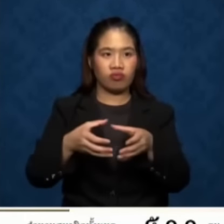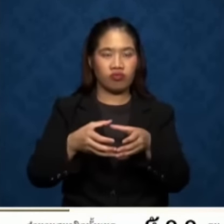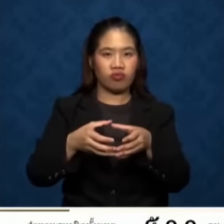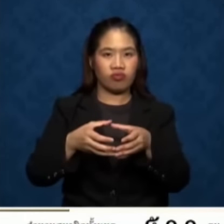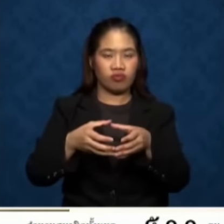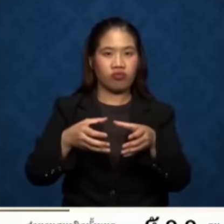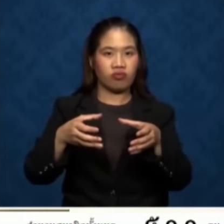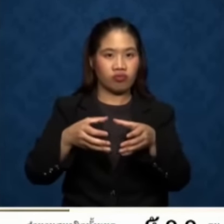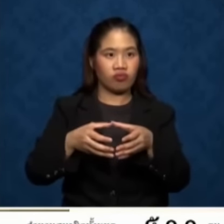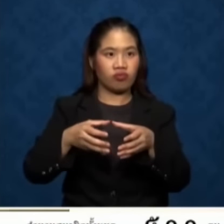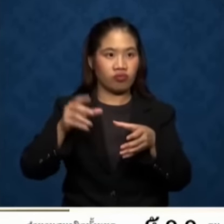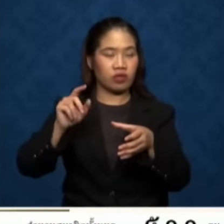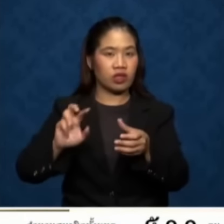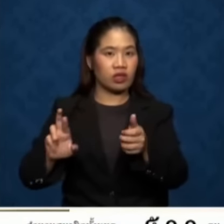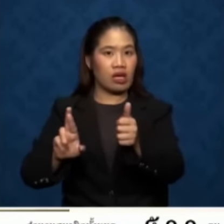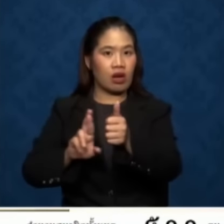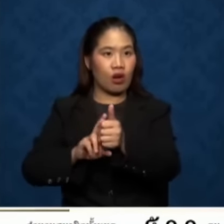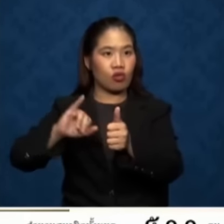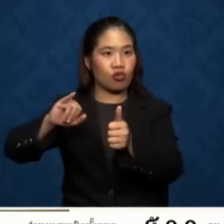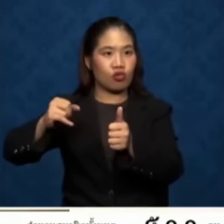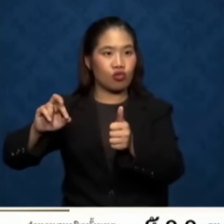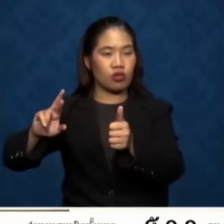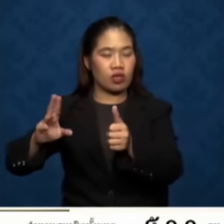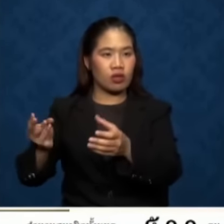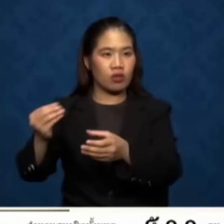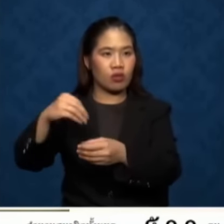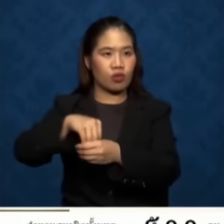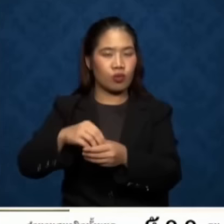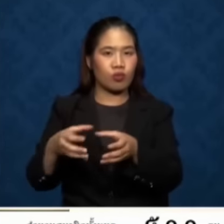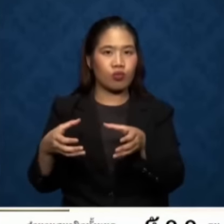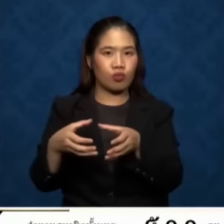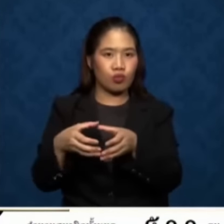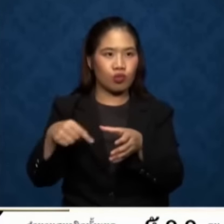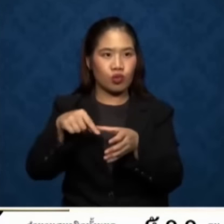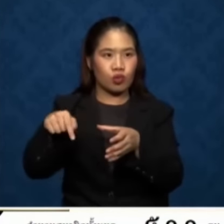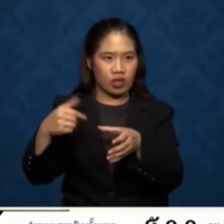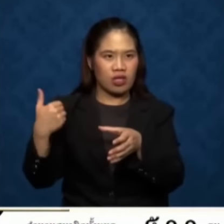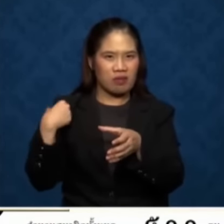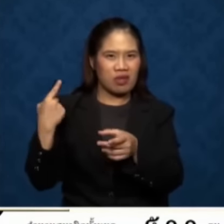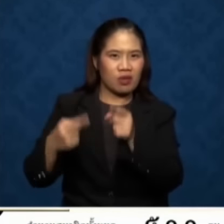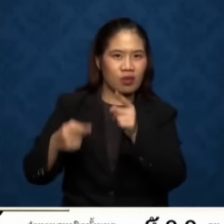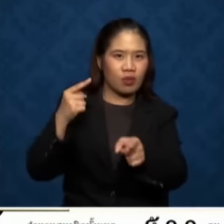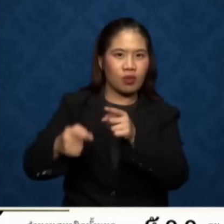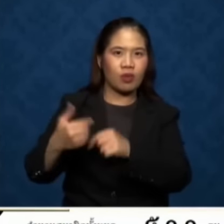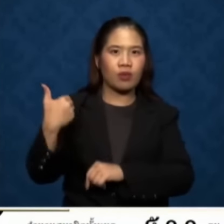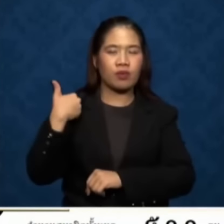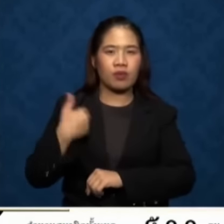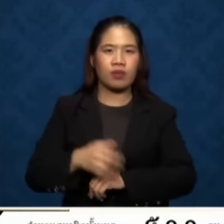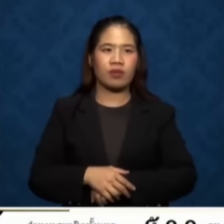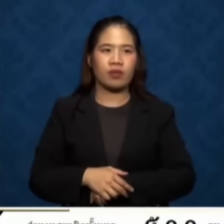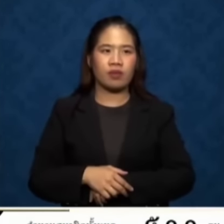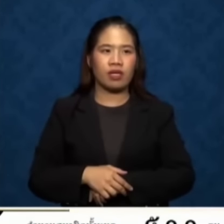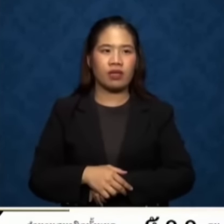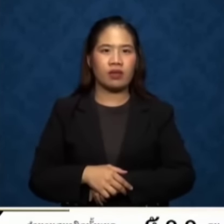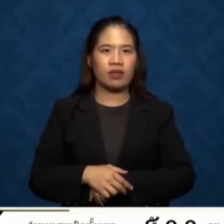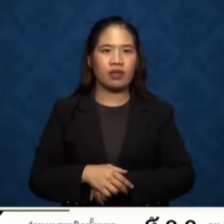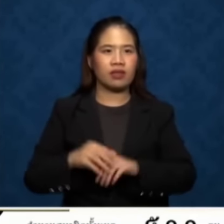จุรินทร์ไปเป็นรัฐบาลอยู่ยังถูกโจมตีเลยรัฐบ